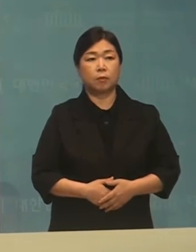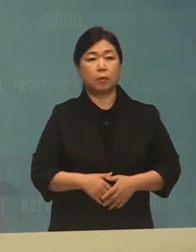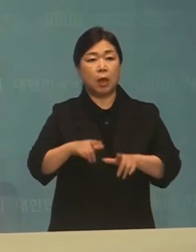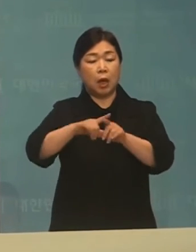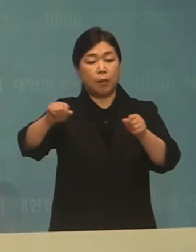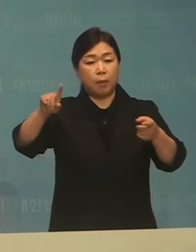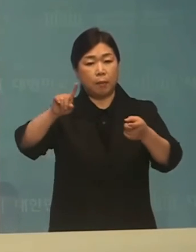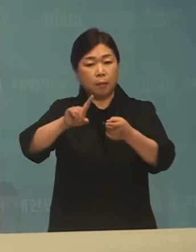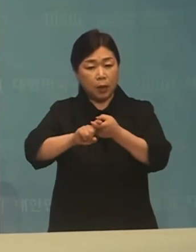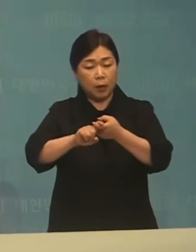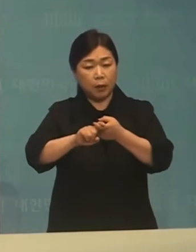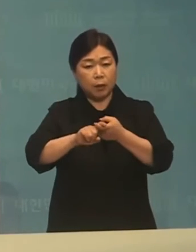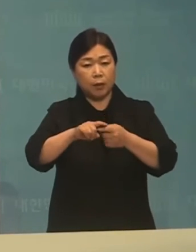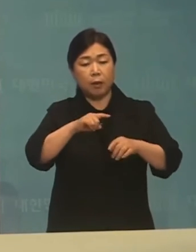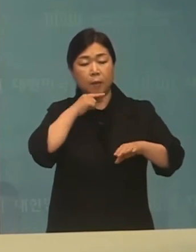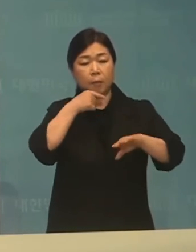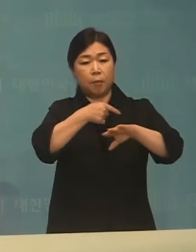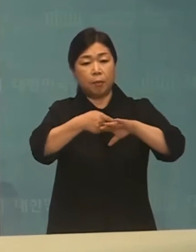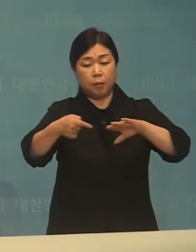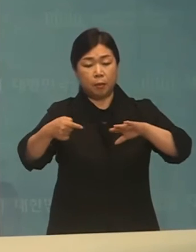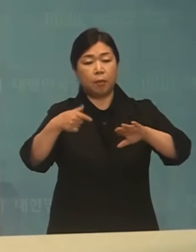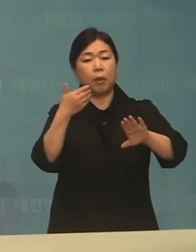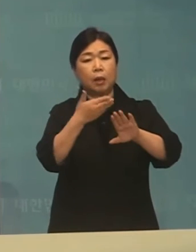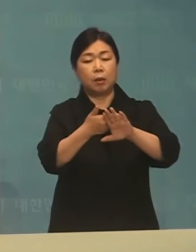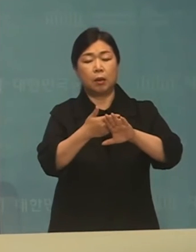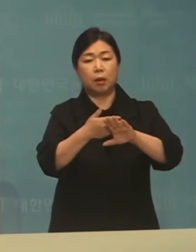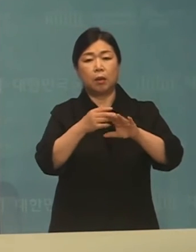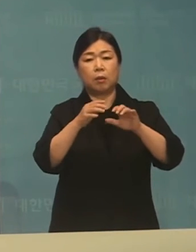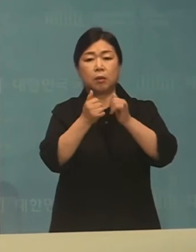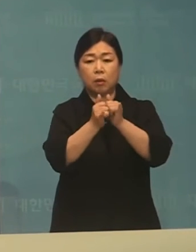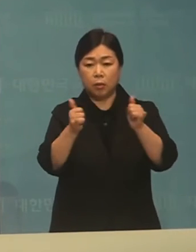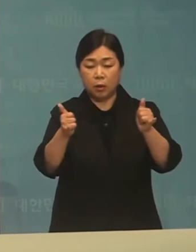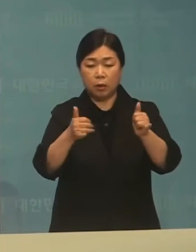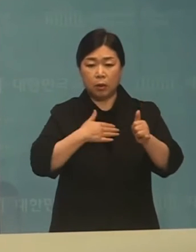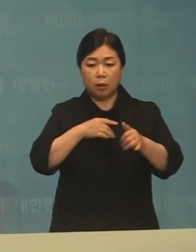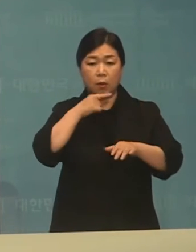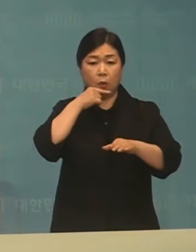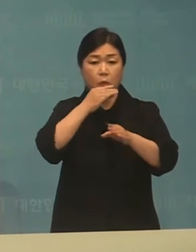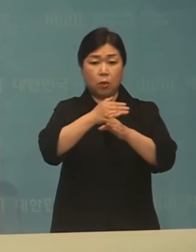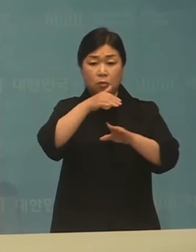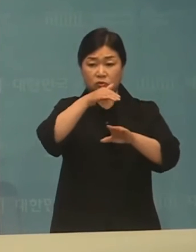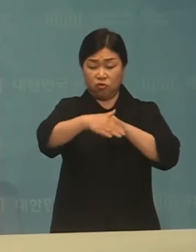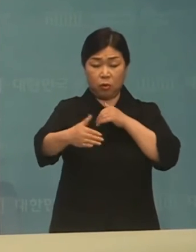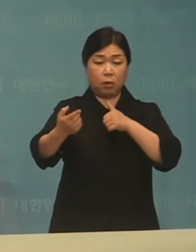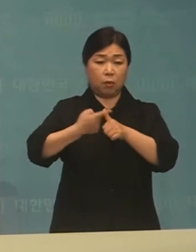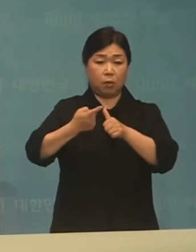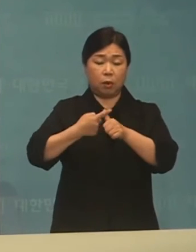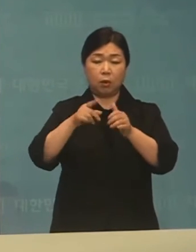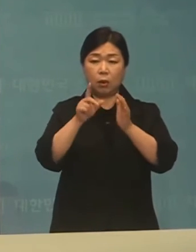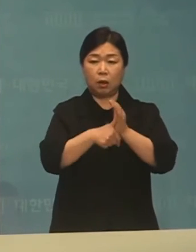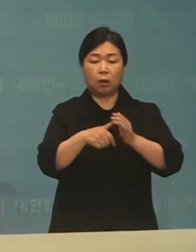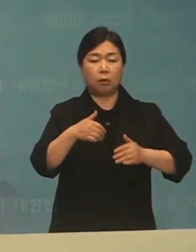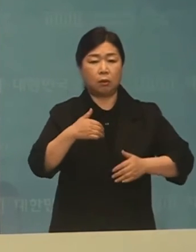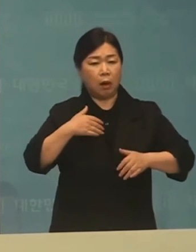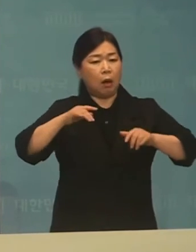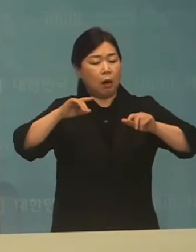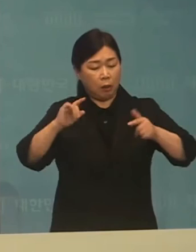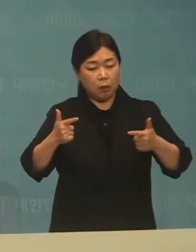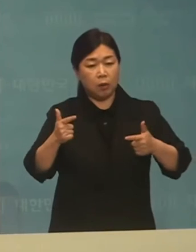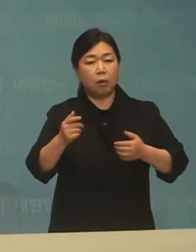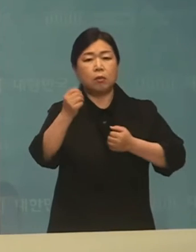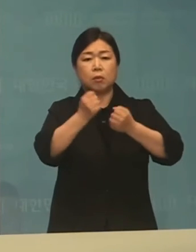친일 반민족 세력이 저에게 빨갱이라고 비난할 때 저는 빨갱이가